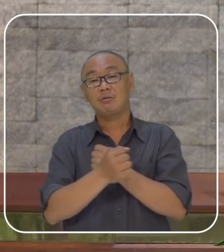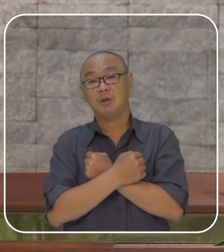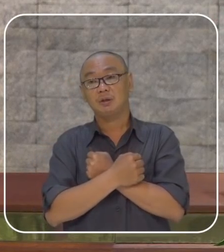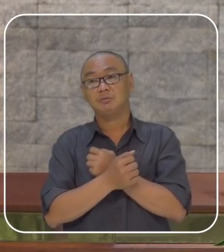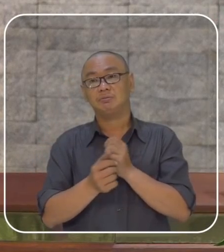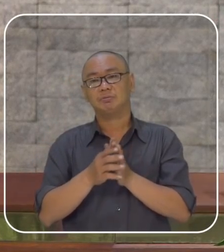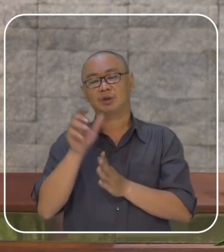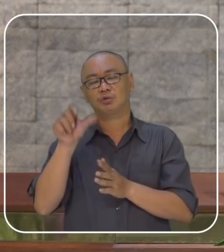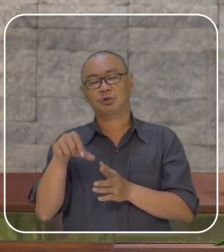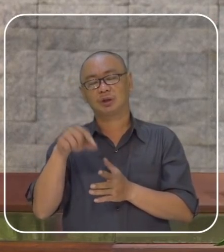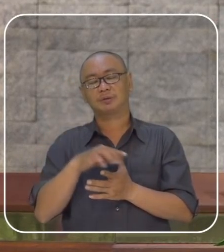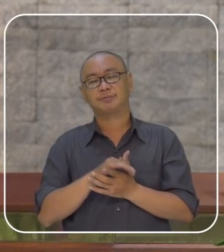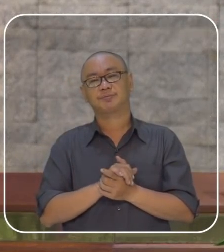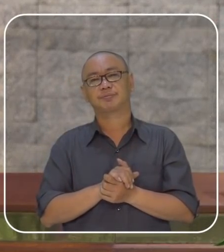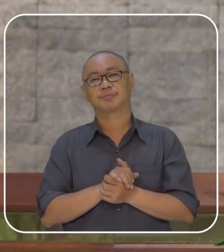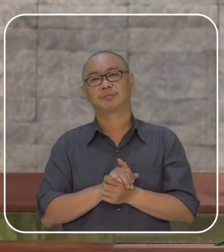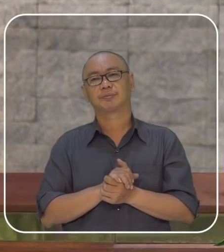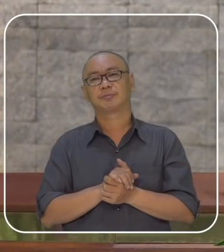manusia ini. Nah,